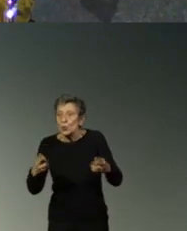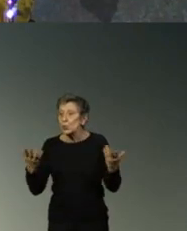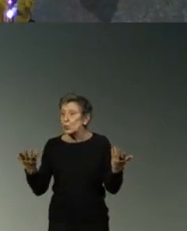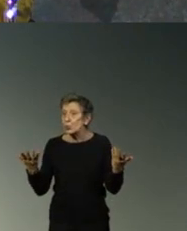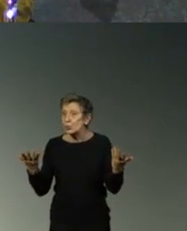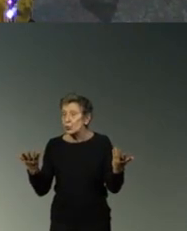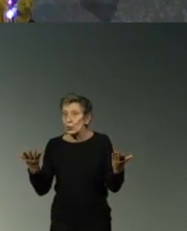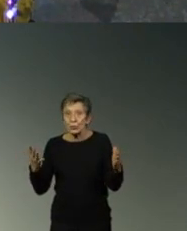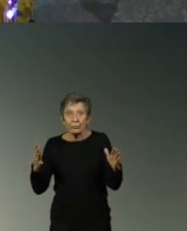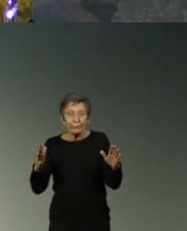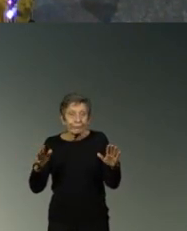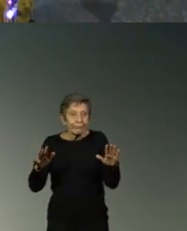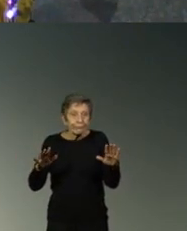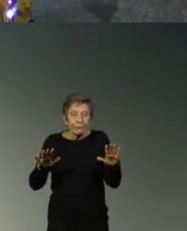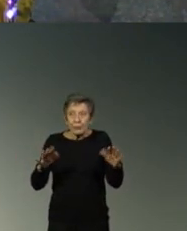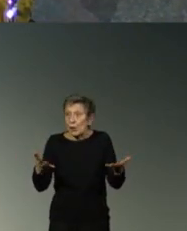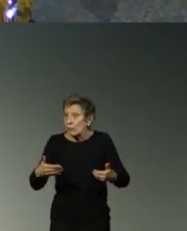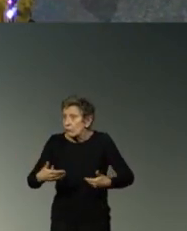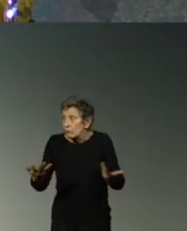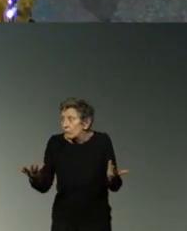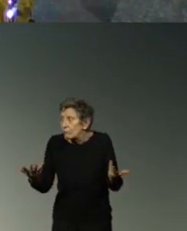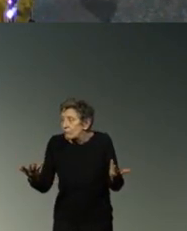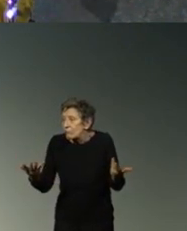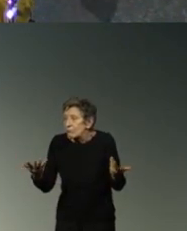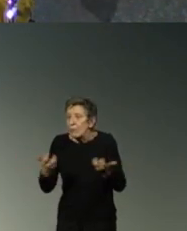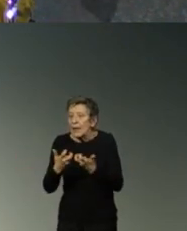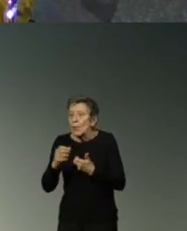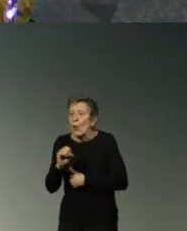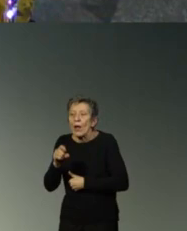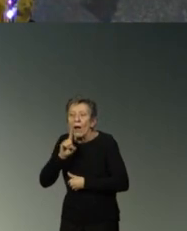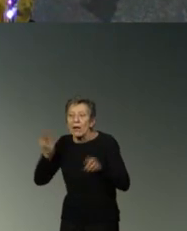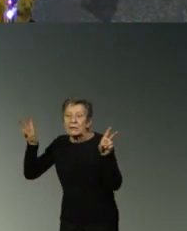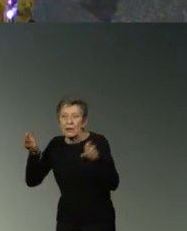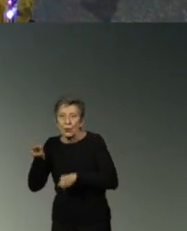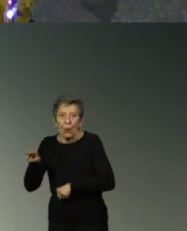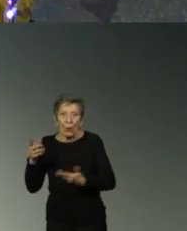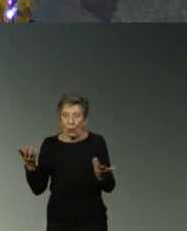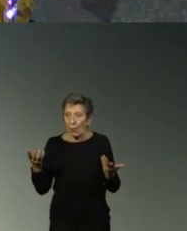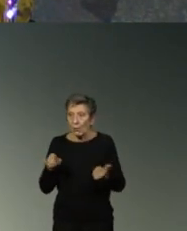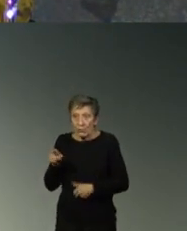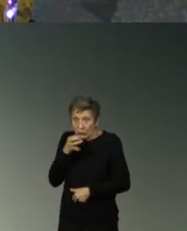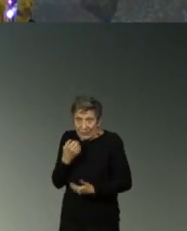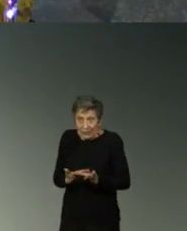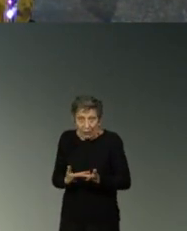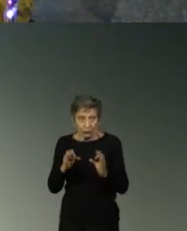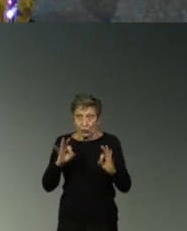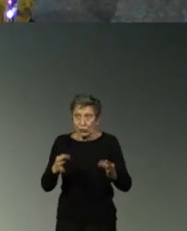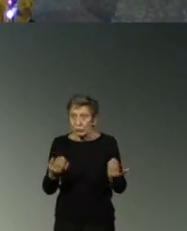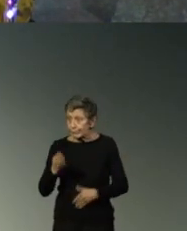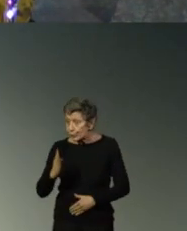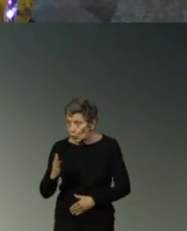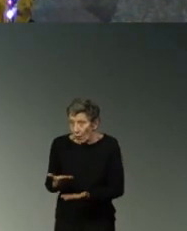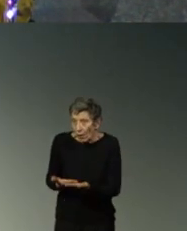même pas pour des, par exemple ce que dit Olga Tokarczuk, c'est ça quoi. Est-ce que vraiment on a